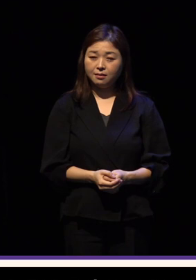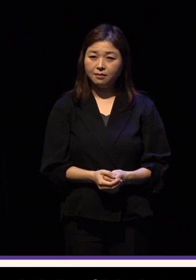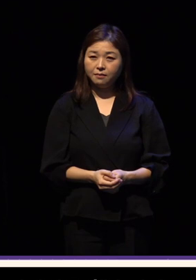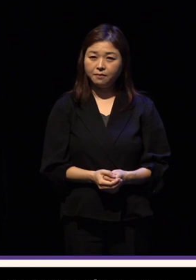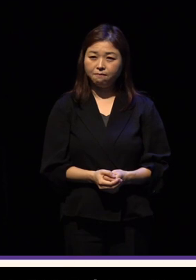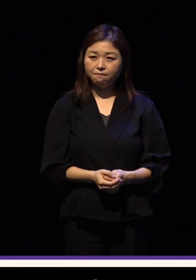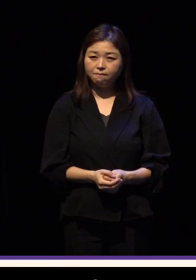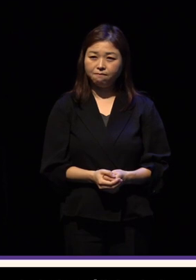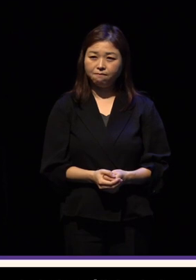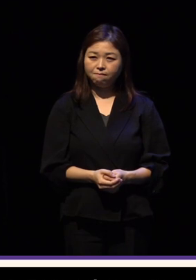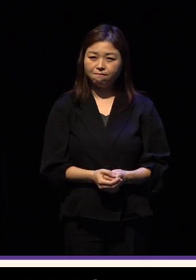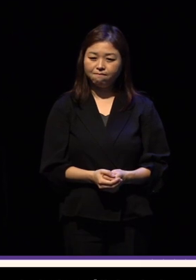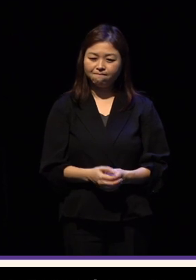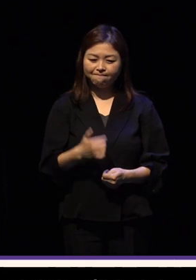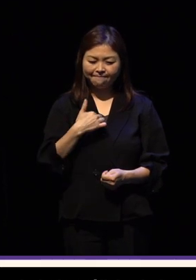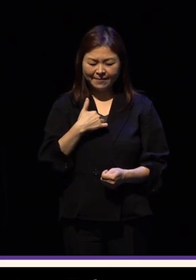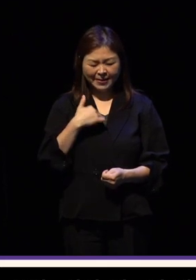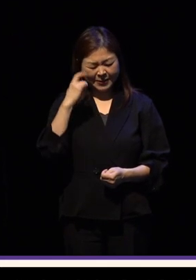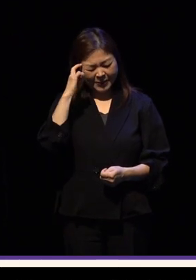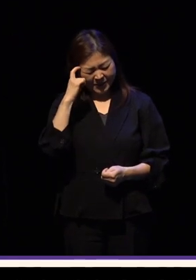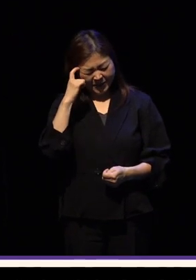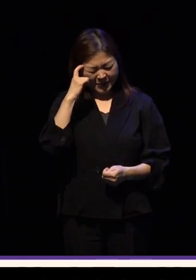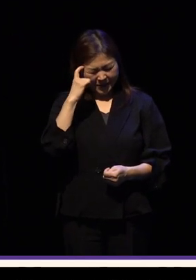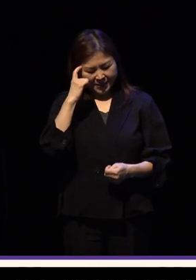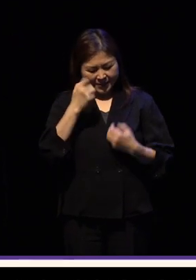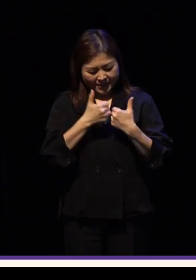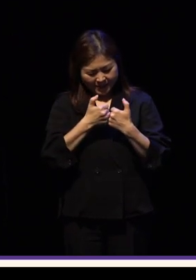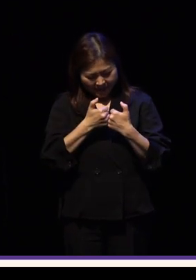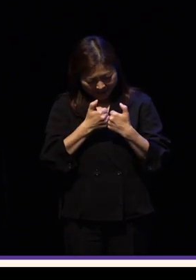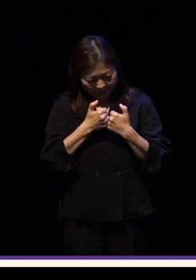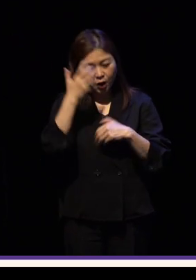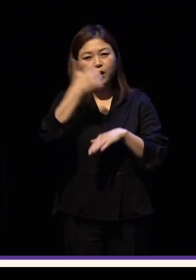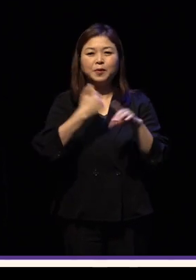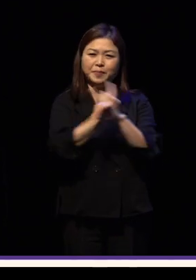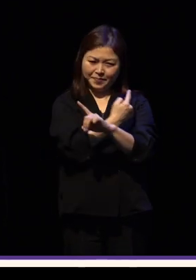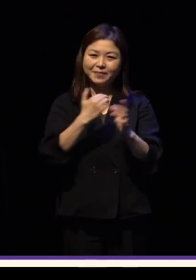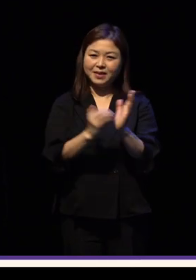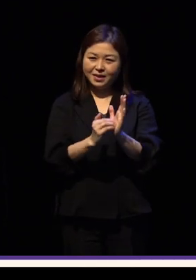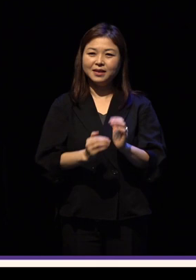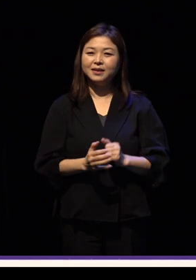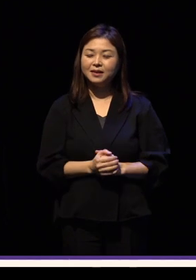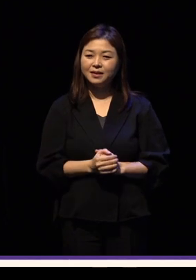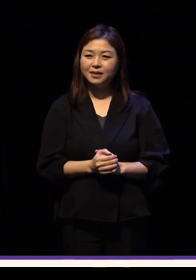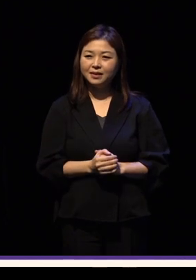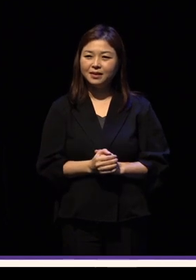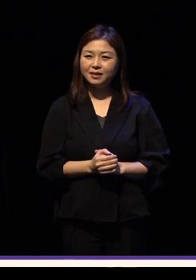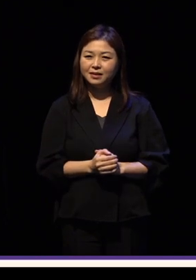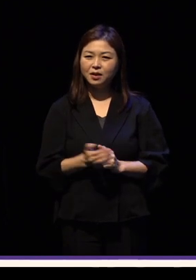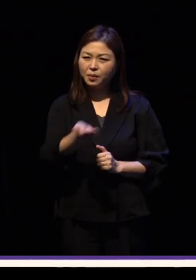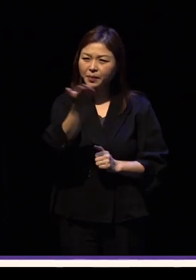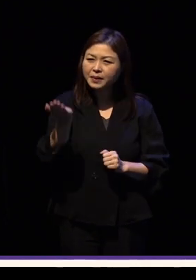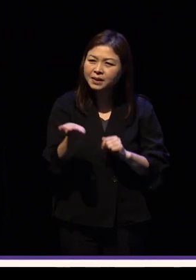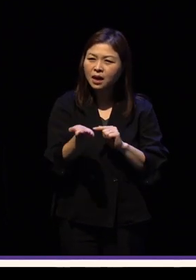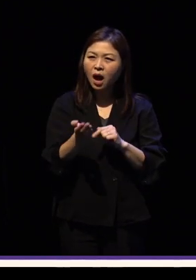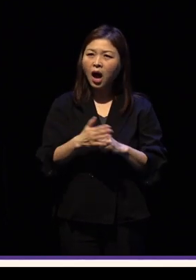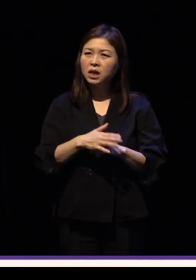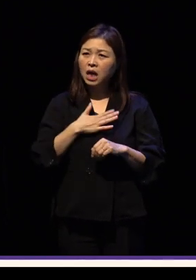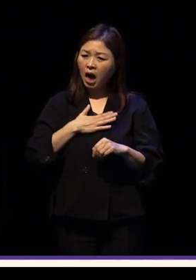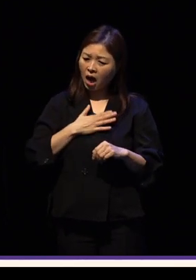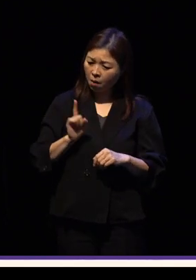참 어렵게 저희들이 정비를 했습니다만은 아마 받아들이시는 분들